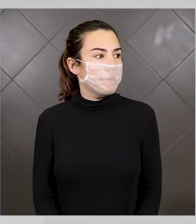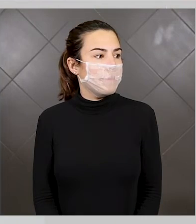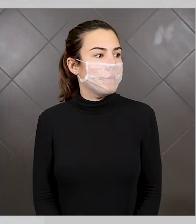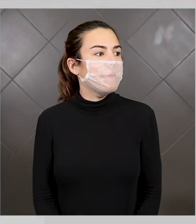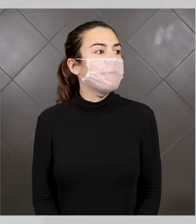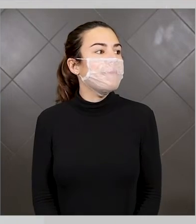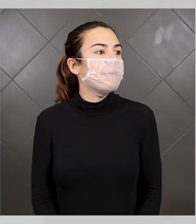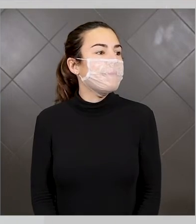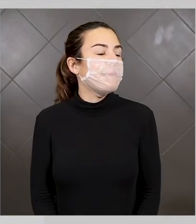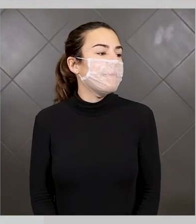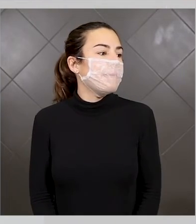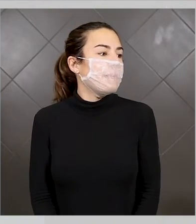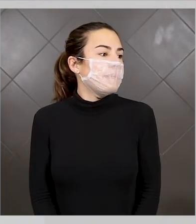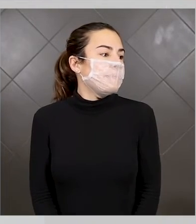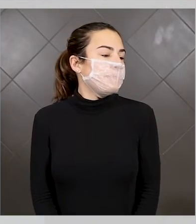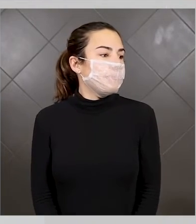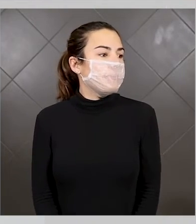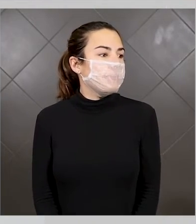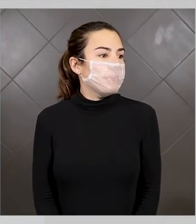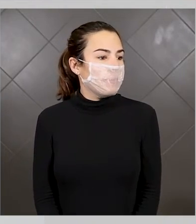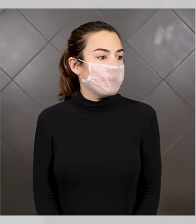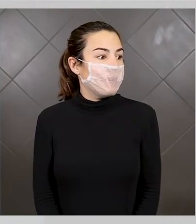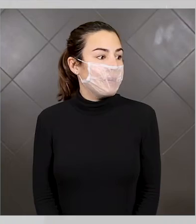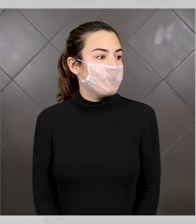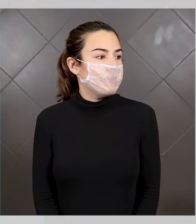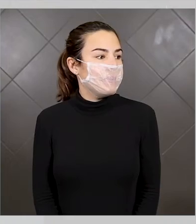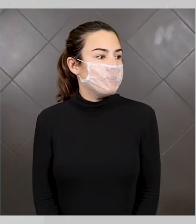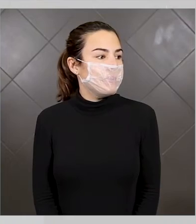Si se t'escapa, el pescàs amb això.